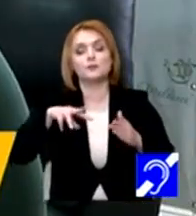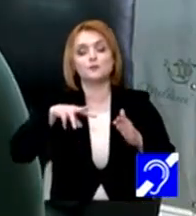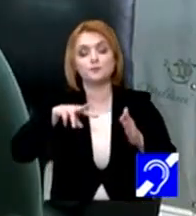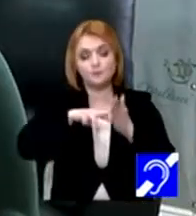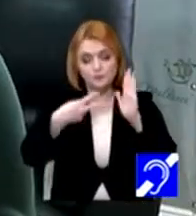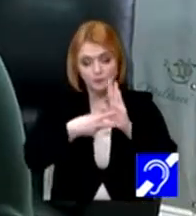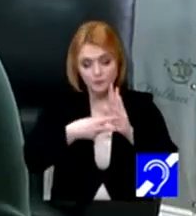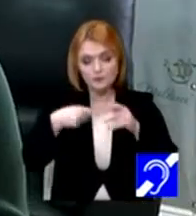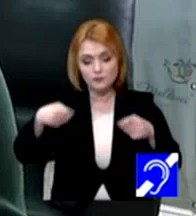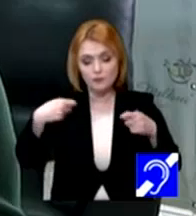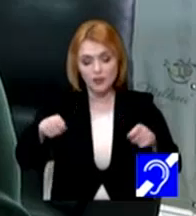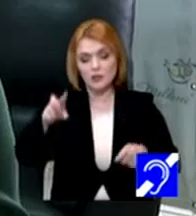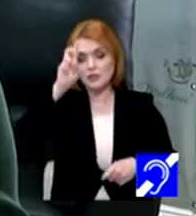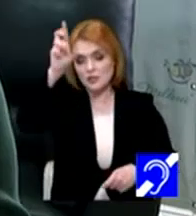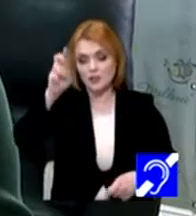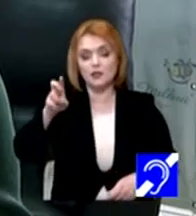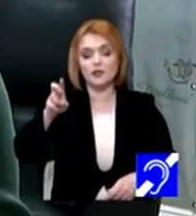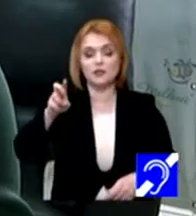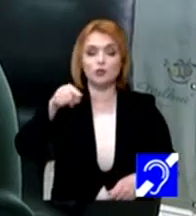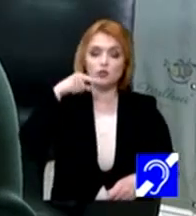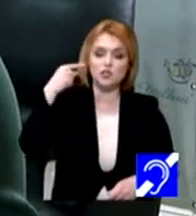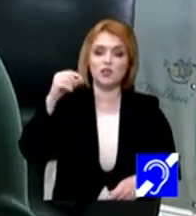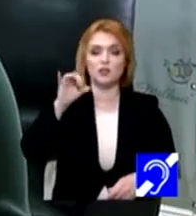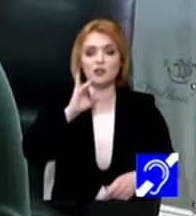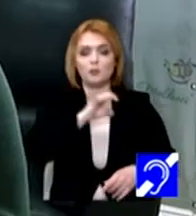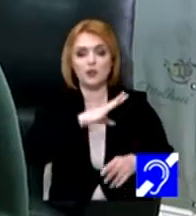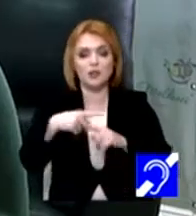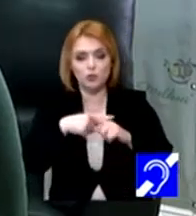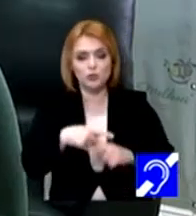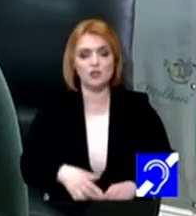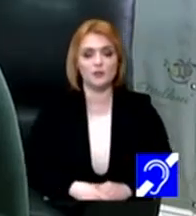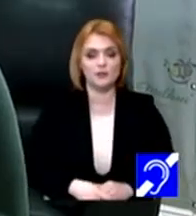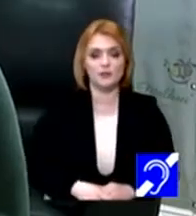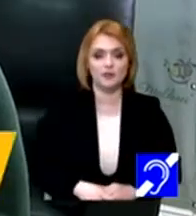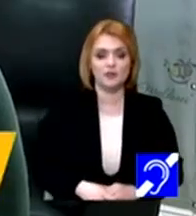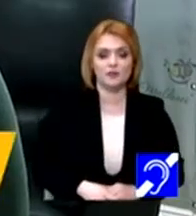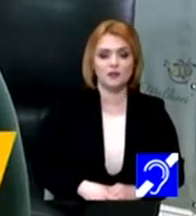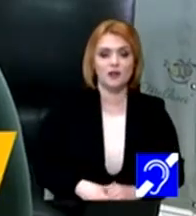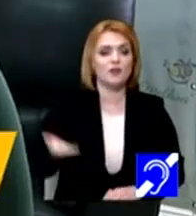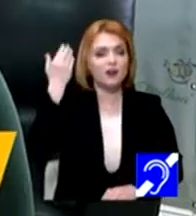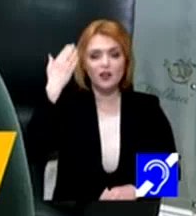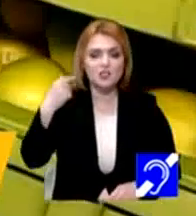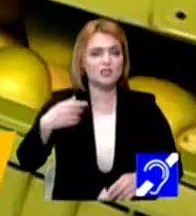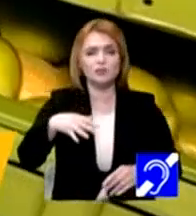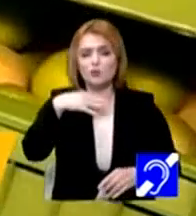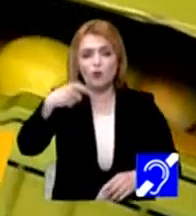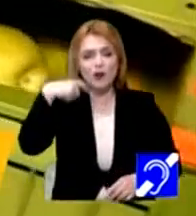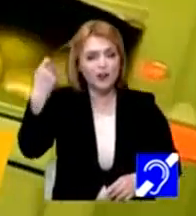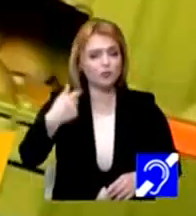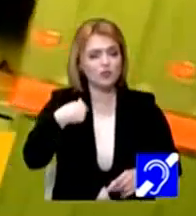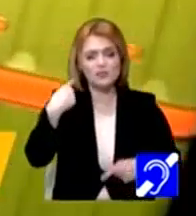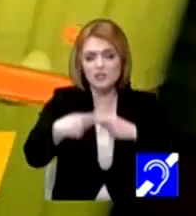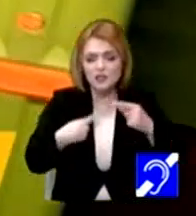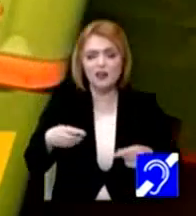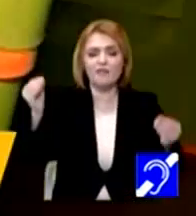de mere care nu le putem exporta pe alte piețe decât pe piața tradițională care a fost de ani de zile, cea